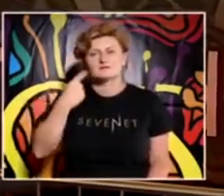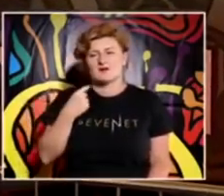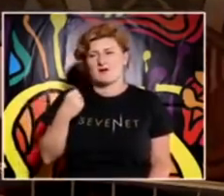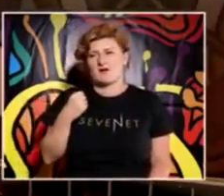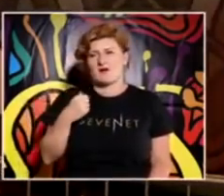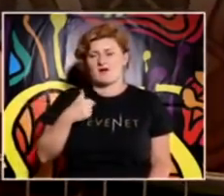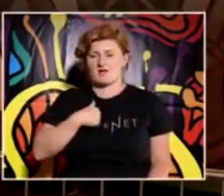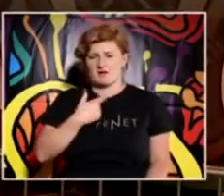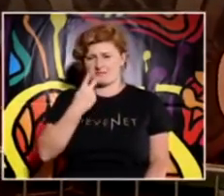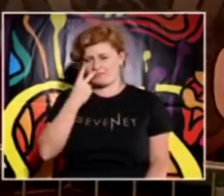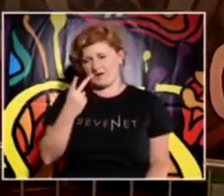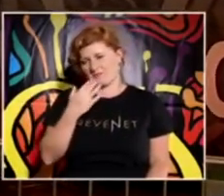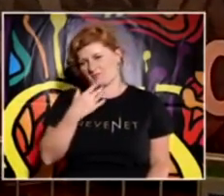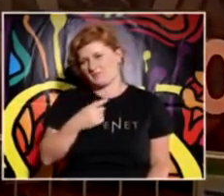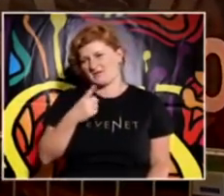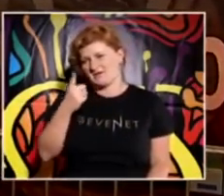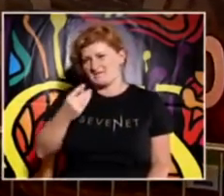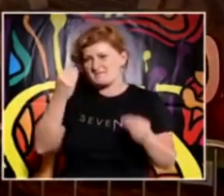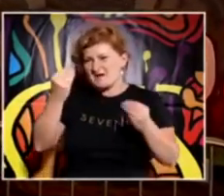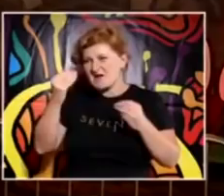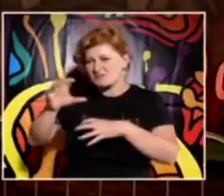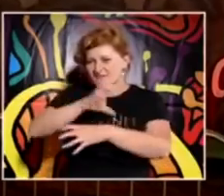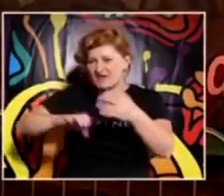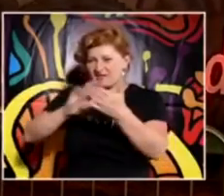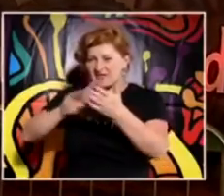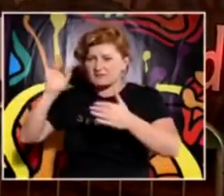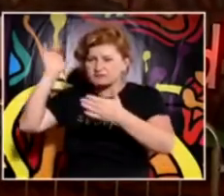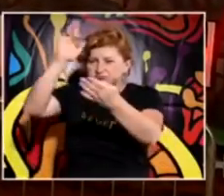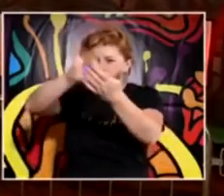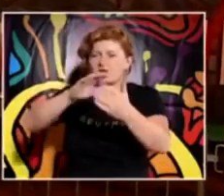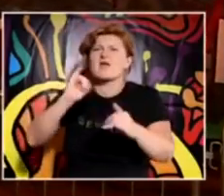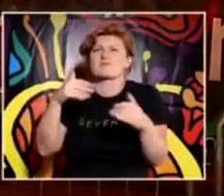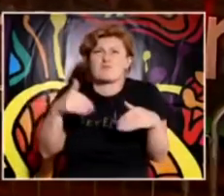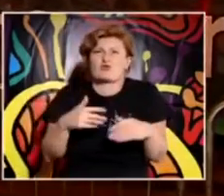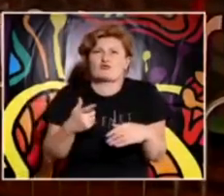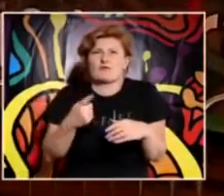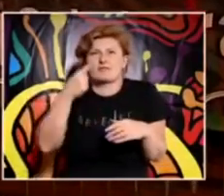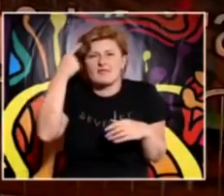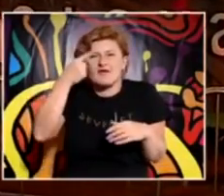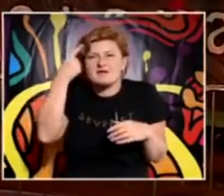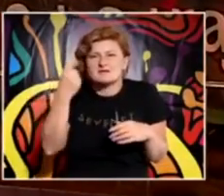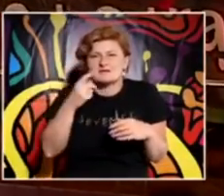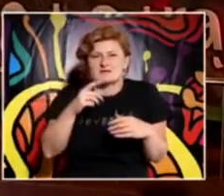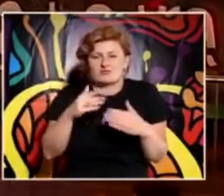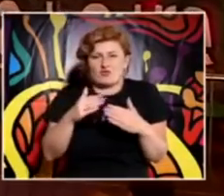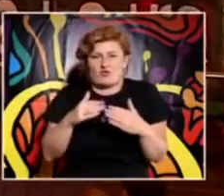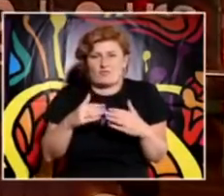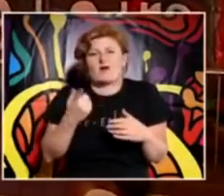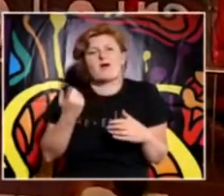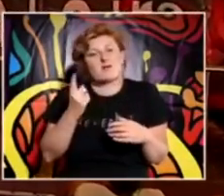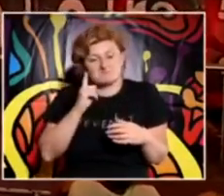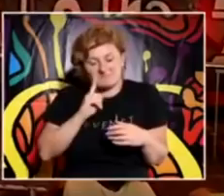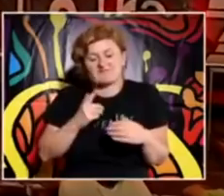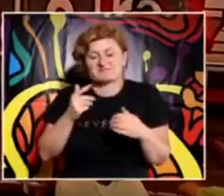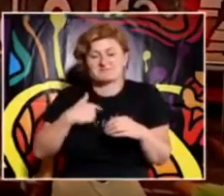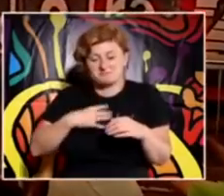końcu świata, robisz genialne rzeczy, jak tutaj można tęsknić za domem? Ale rzeczywistość naprawdę jest w stanie to mocno zweryfikować.